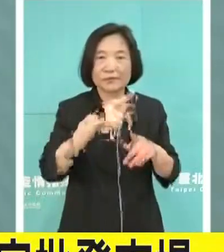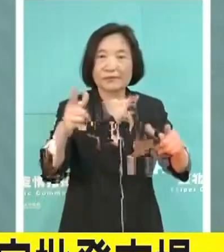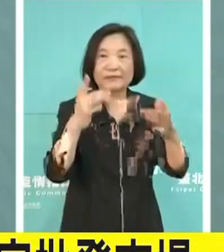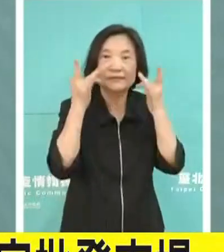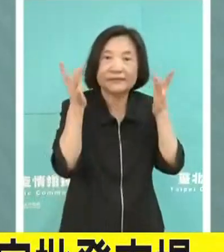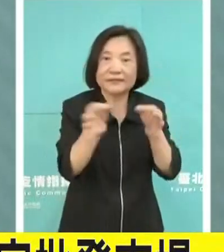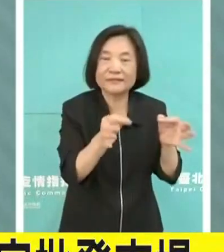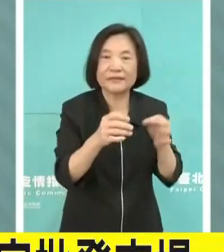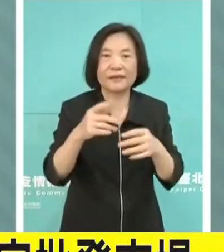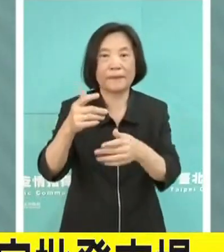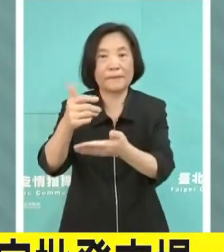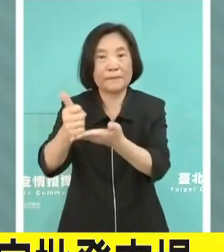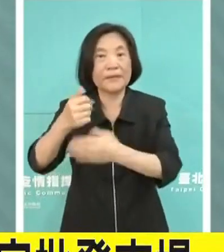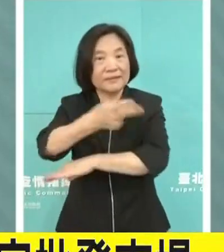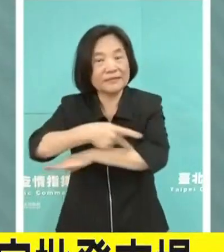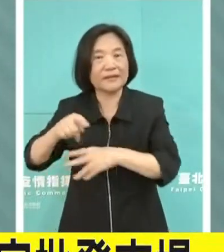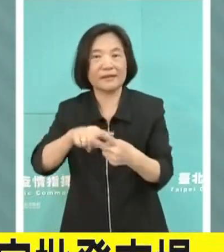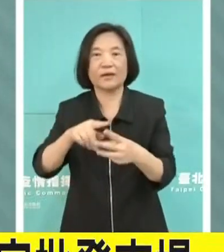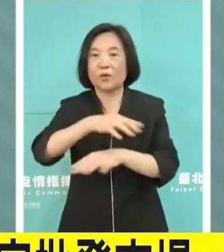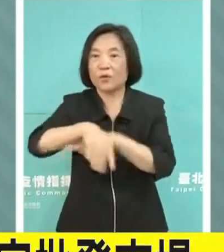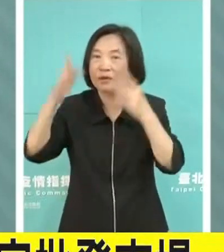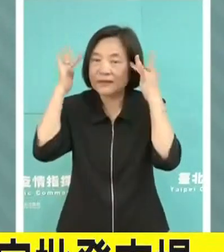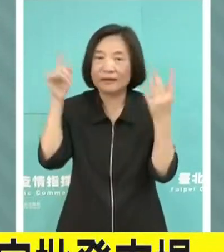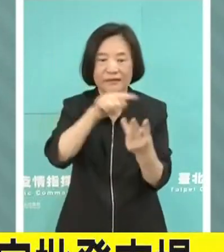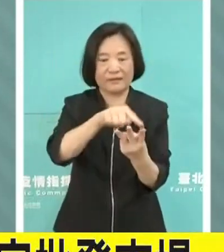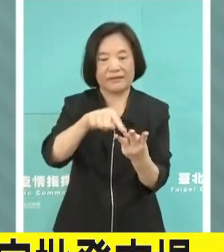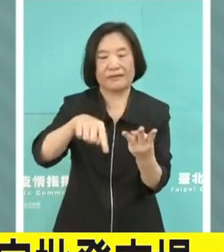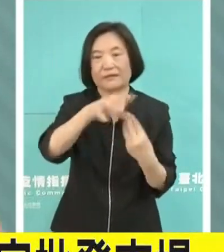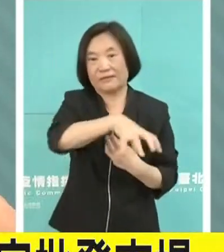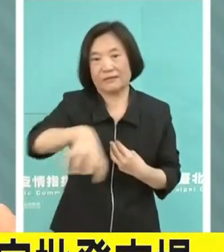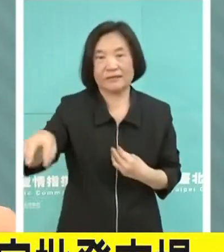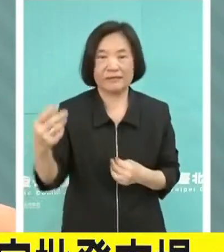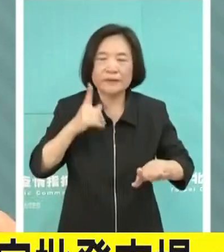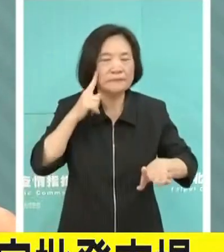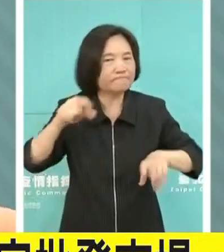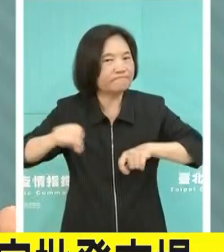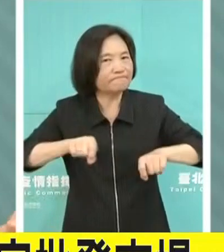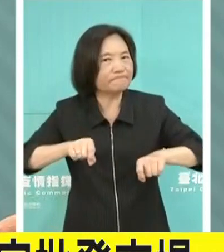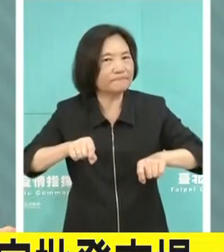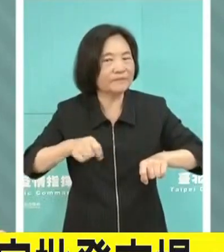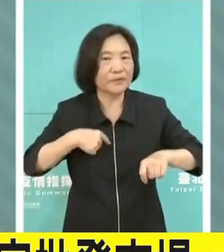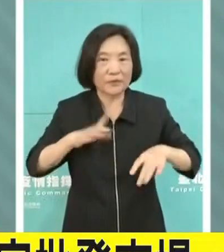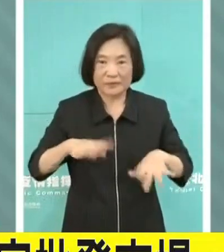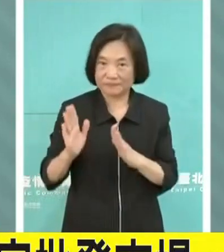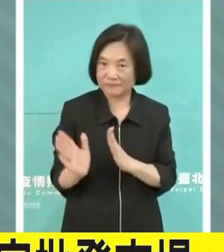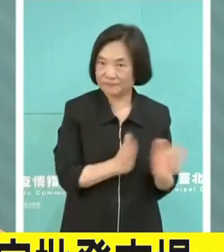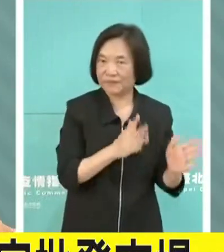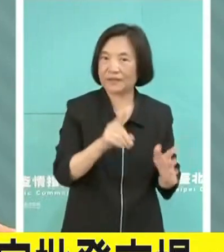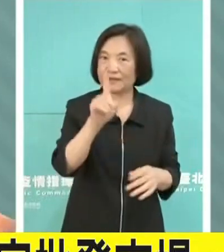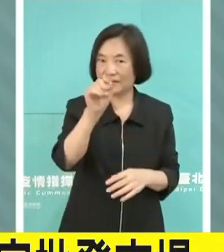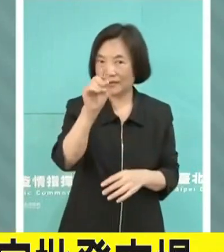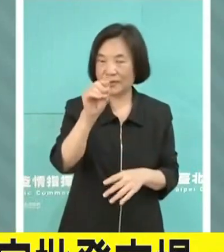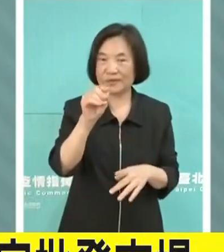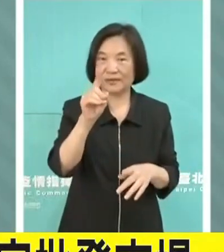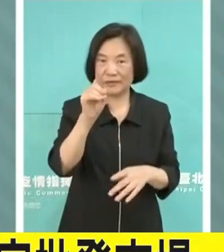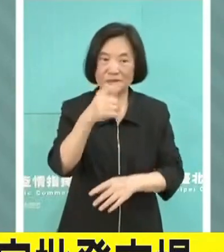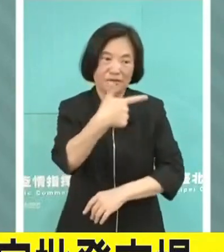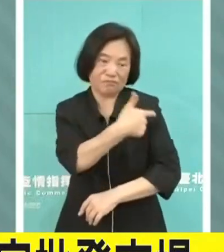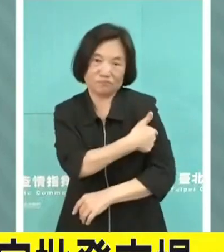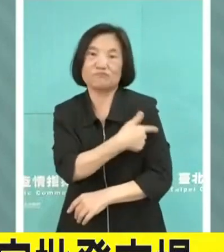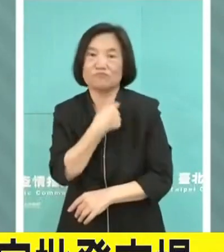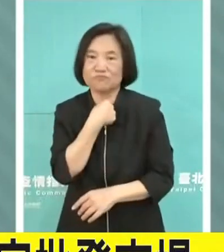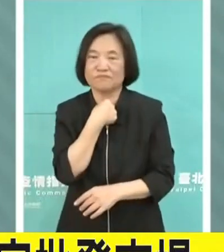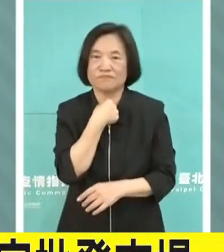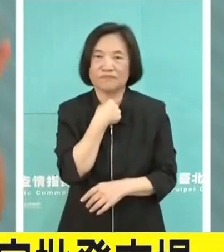万大市场啊、滨江市场还有淮南市场里的哈，有一些感染了哈。我准备了大概10000剂的疫苗，你知道